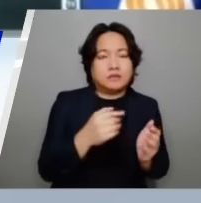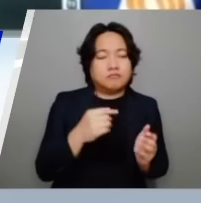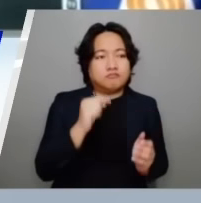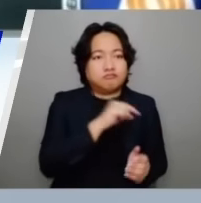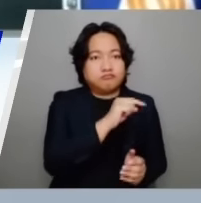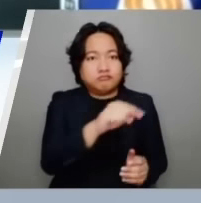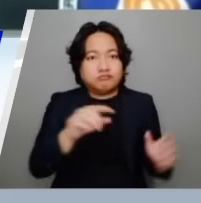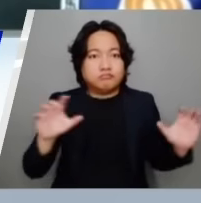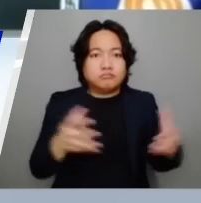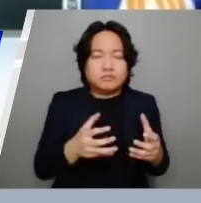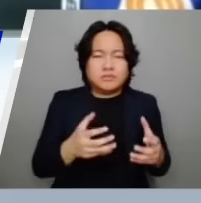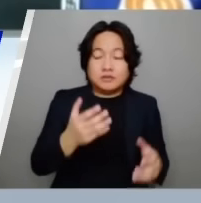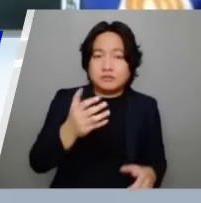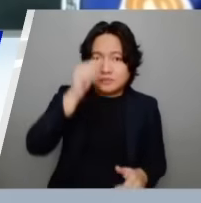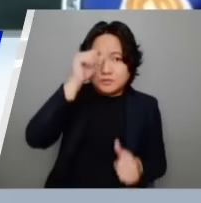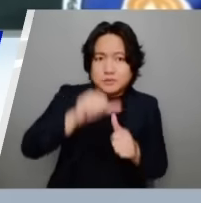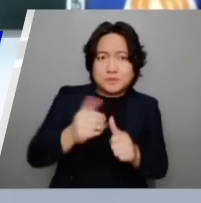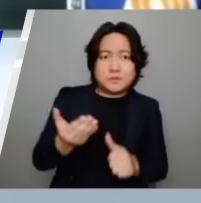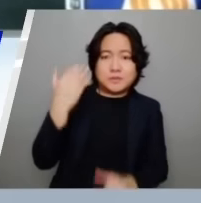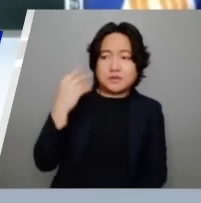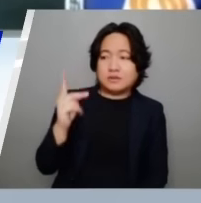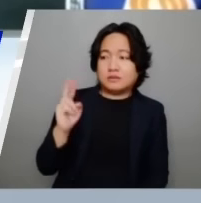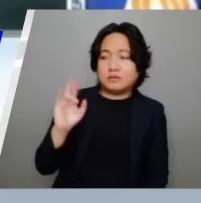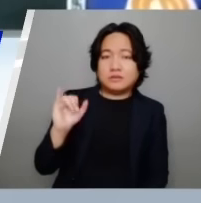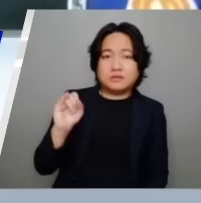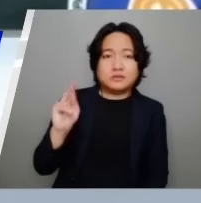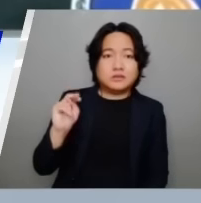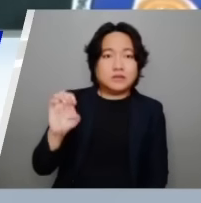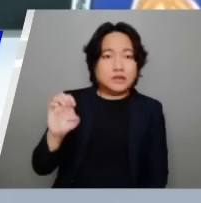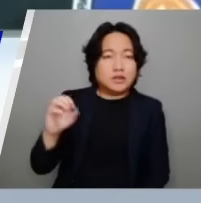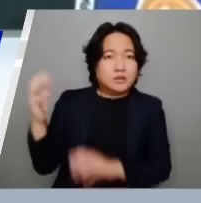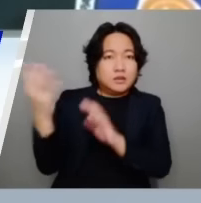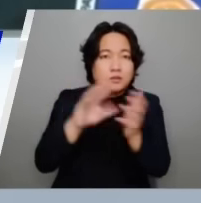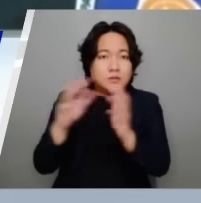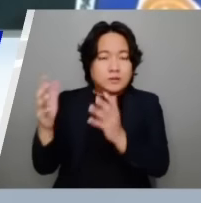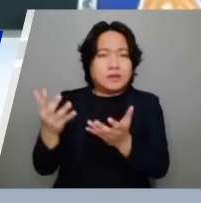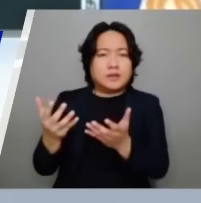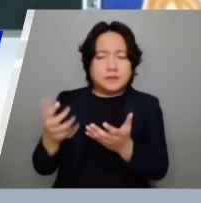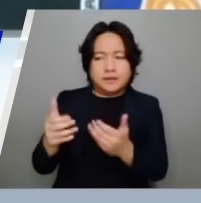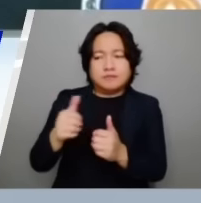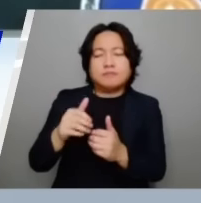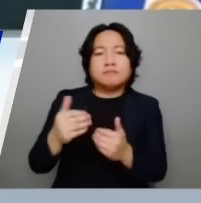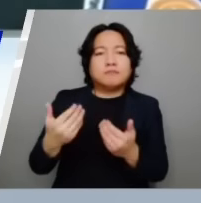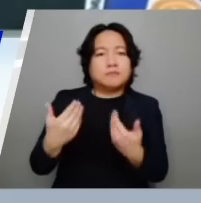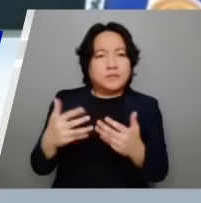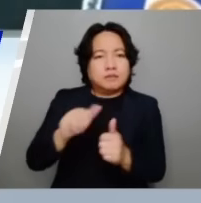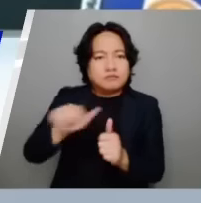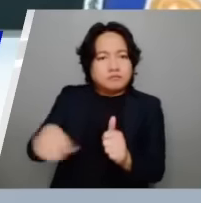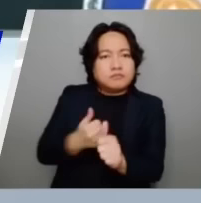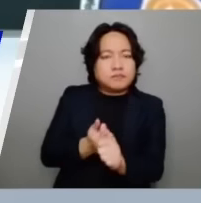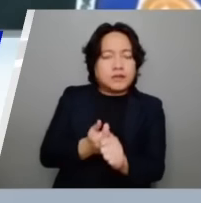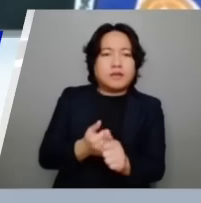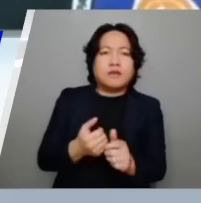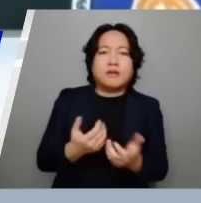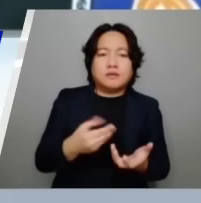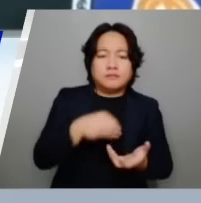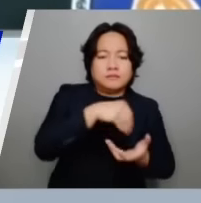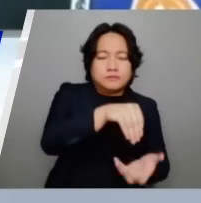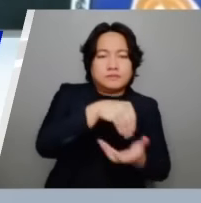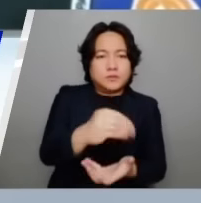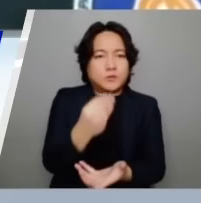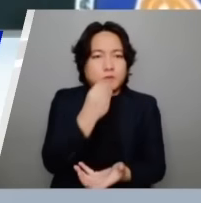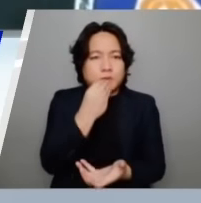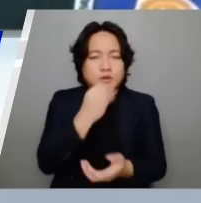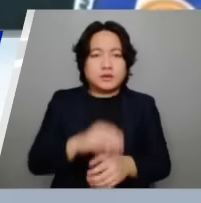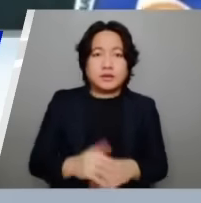ay nakapag-replenish na sila ng mga family food packs. At ngayong araw, sir, merong 8 trucks